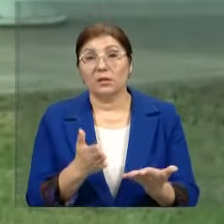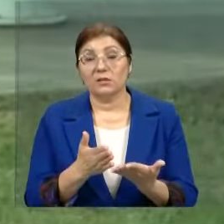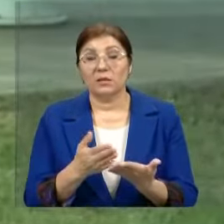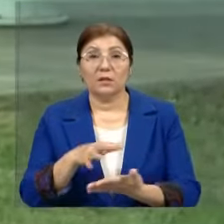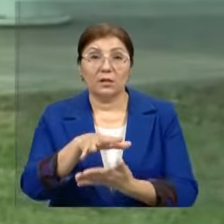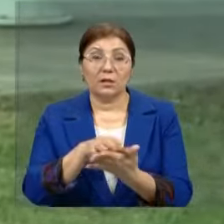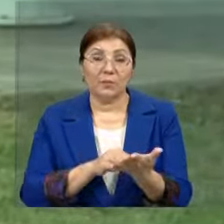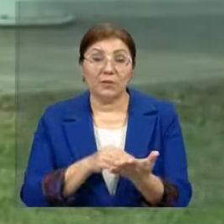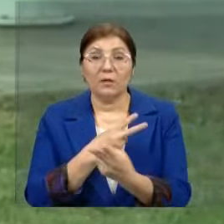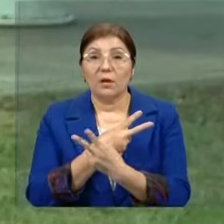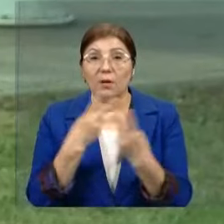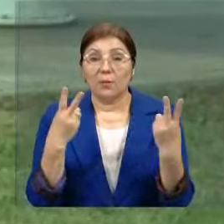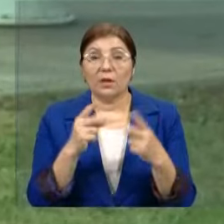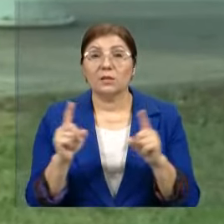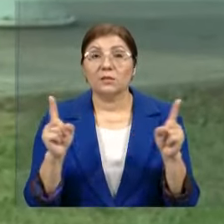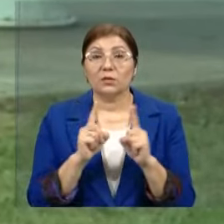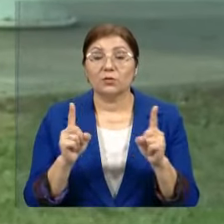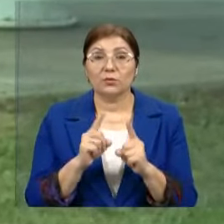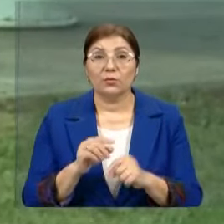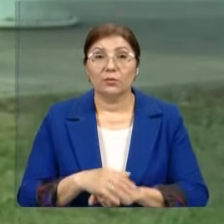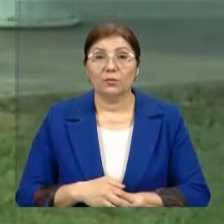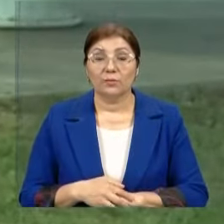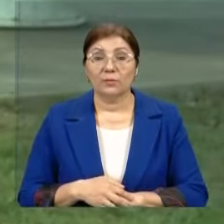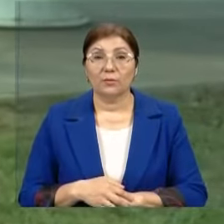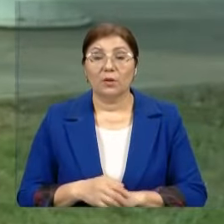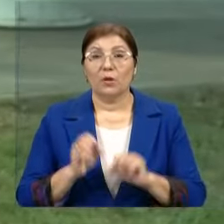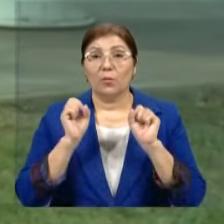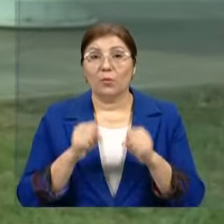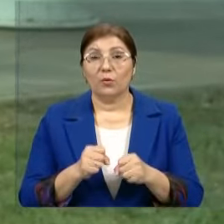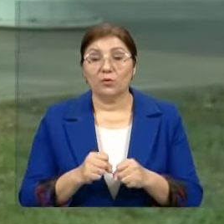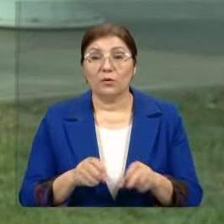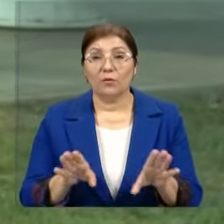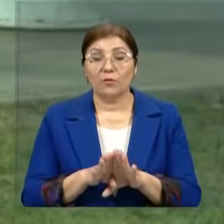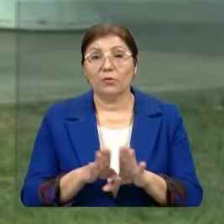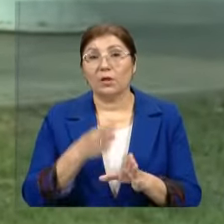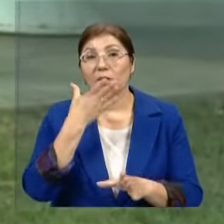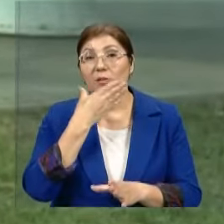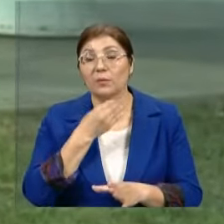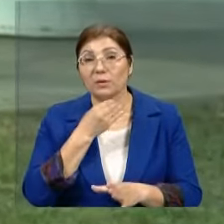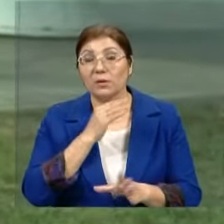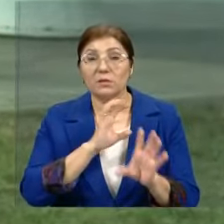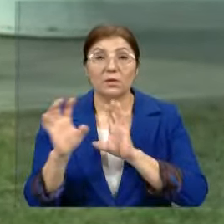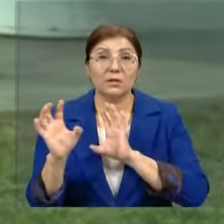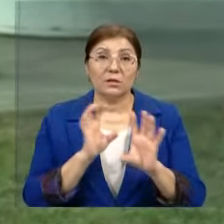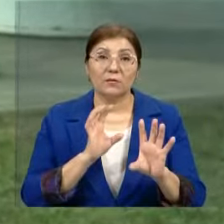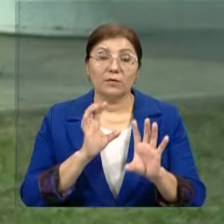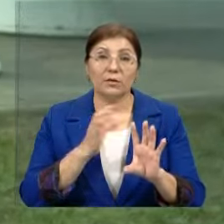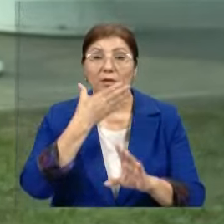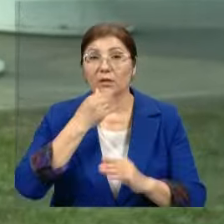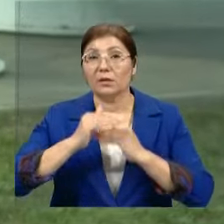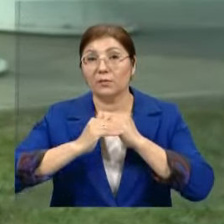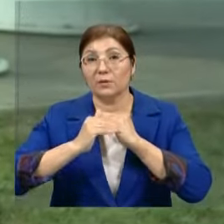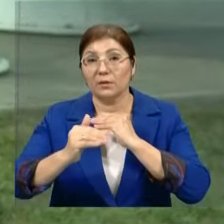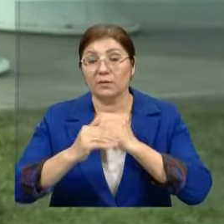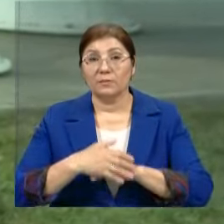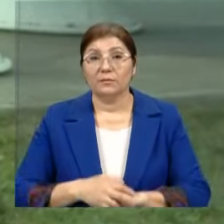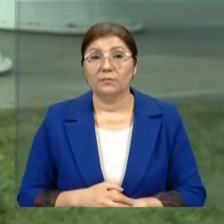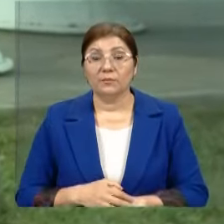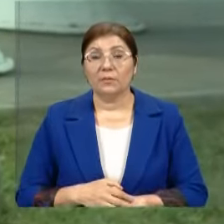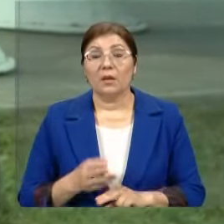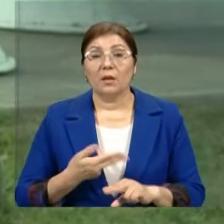примером, показать, что можно и вот так благоустроить, содержать прилегающую территорию. То есть